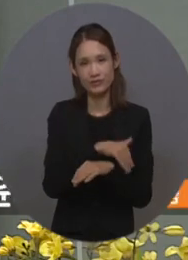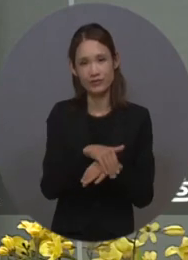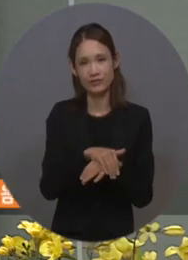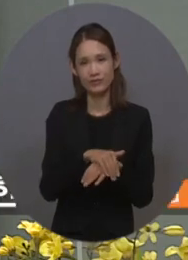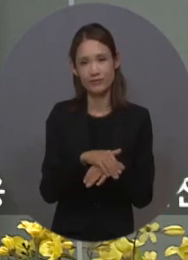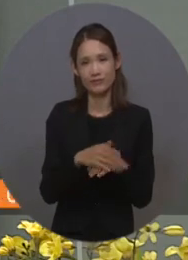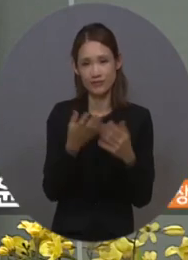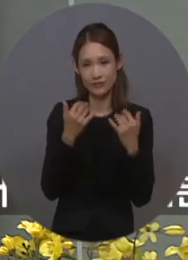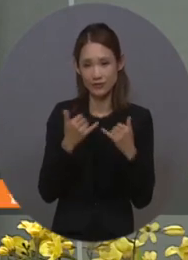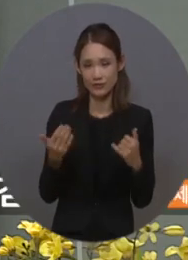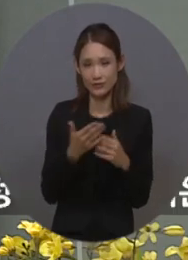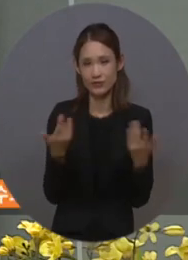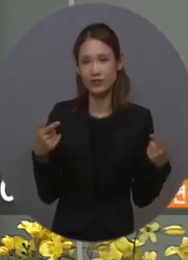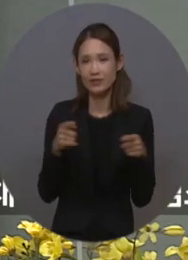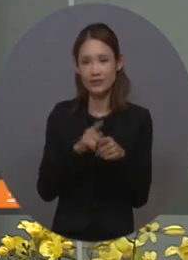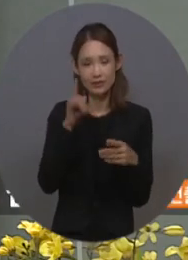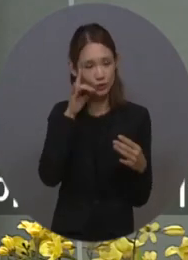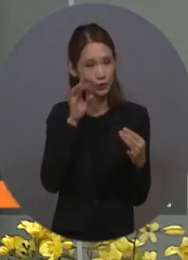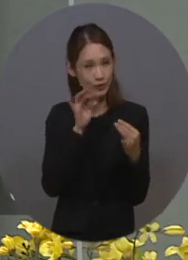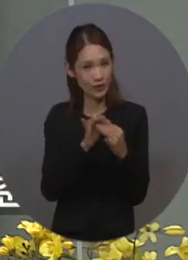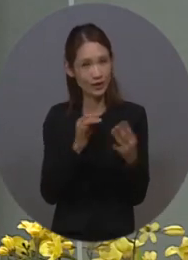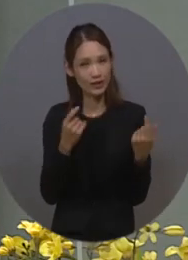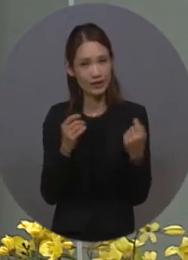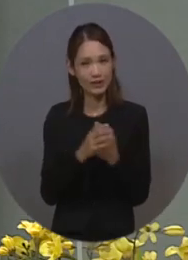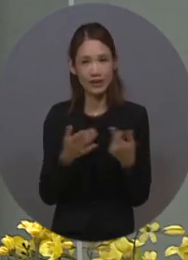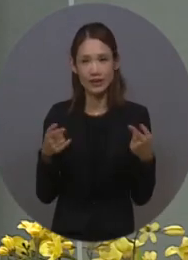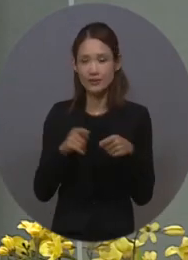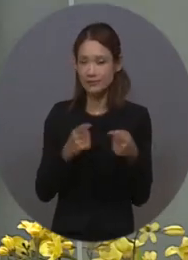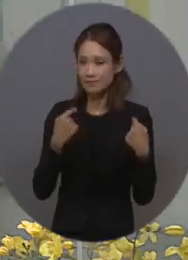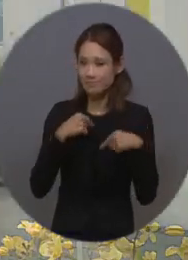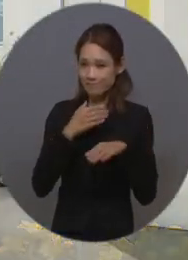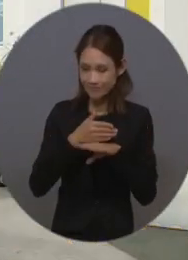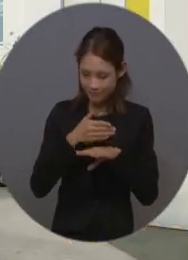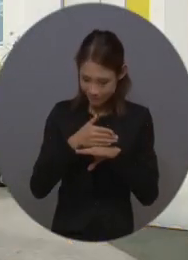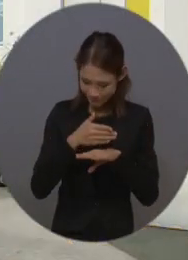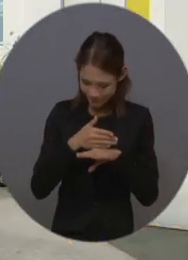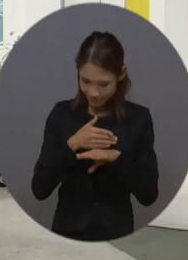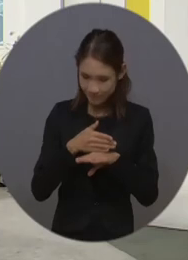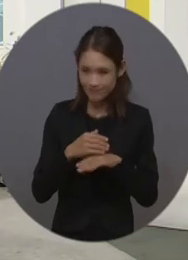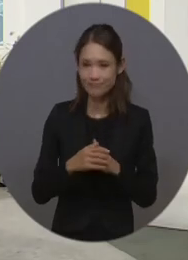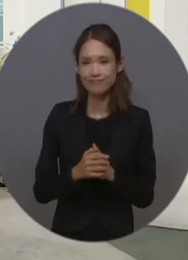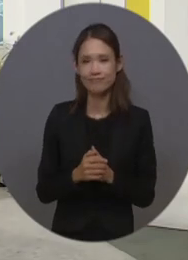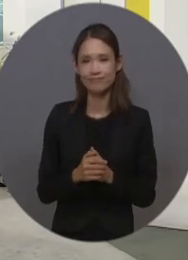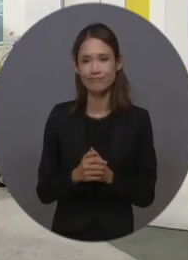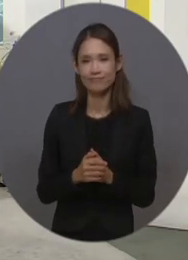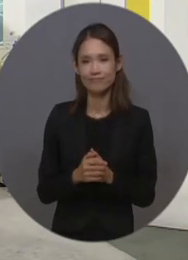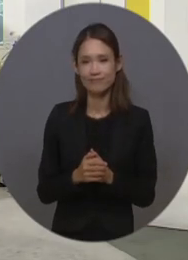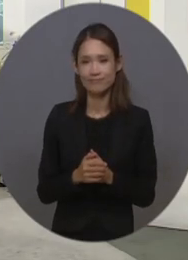아마 우리 시청자분들도 함께 공감하실 것 같습니다. 오늘 함께해 주셔서 감사합니다. 네, 고맙습니다.